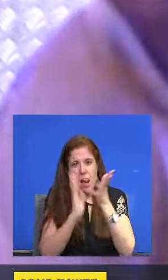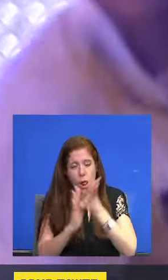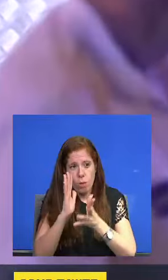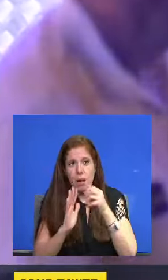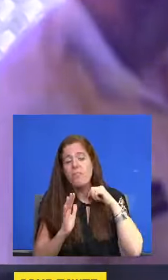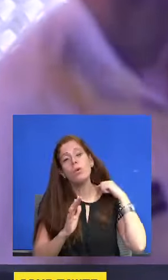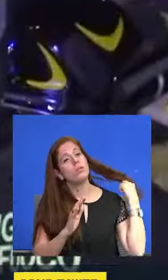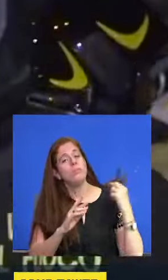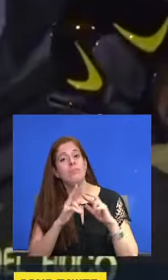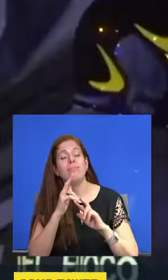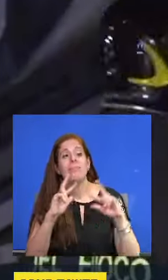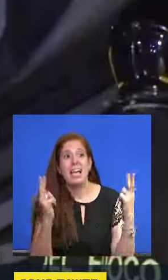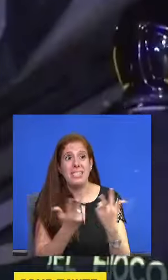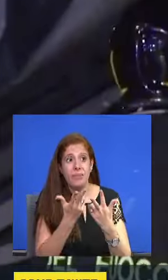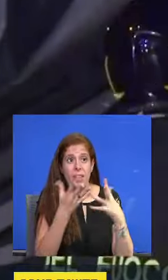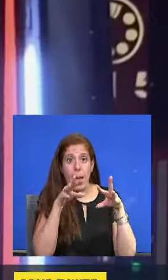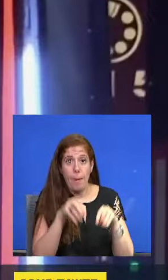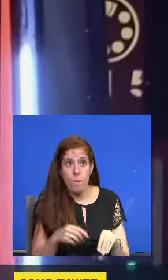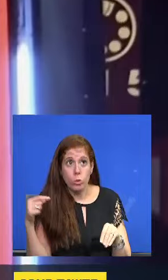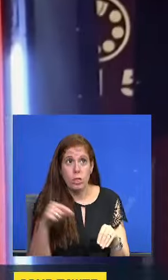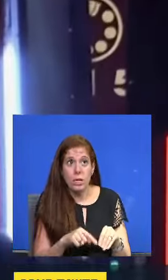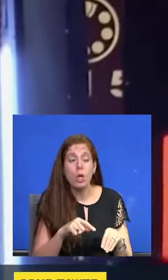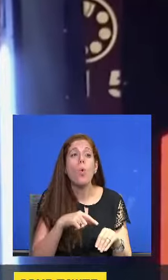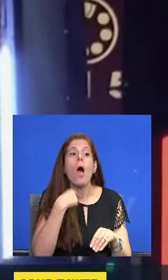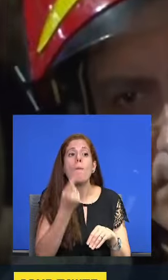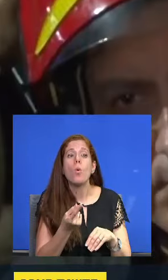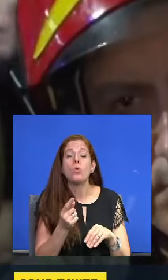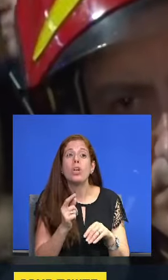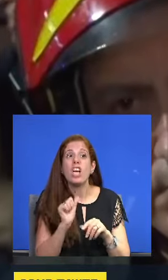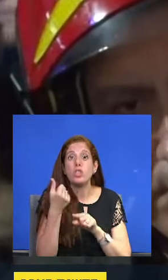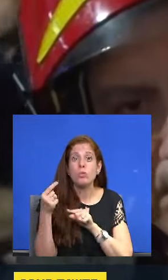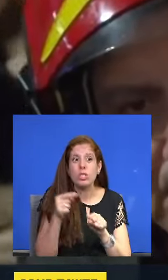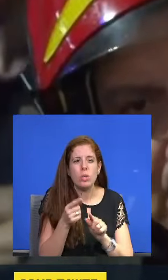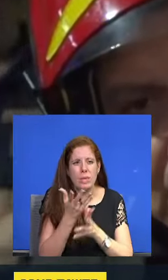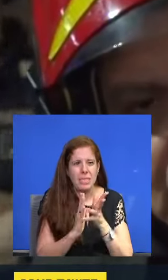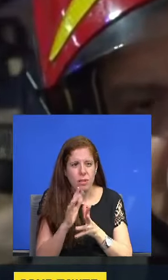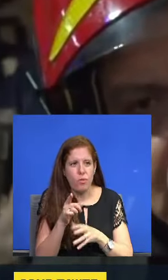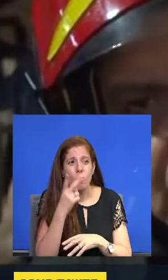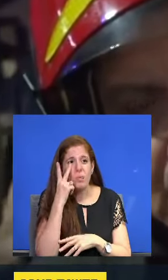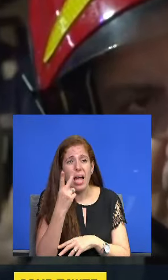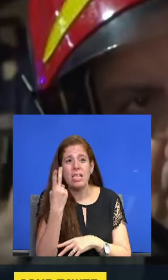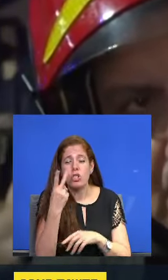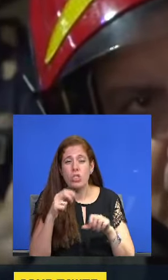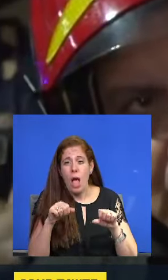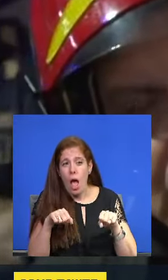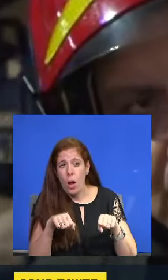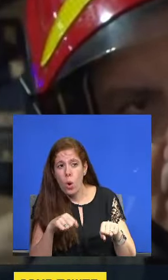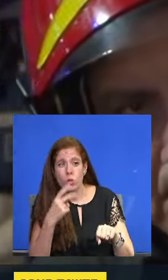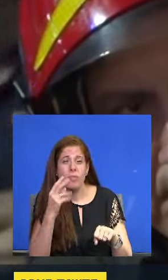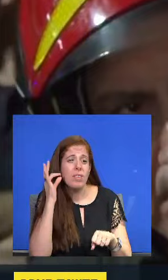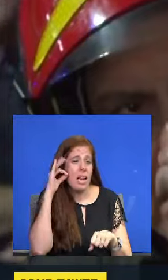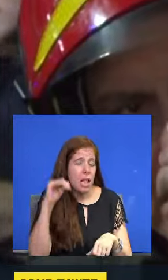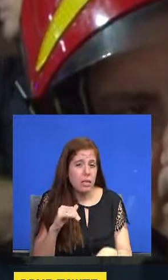לאזור סיפרו שההרוגים הראשונים שאיתרו נשרפו. Io ho visto due passeggini, ho visto una bambina qui e